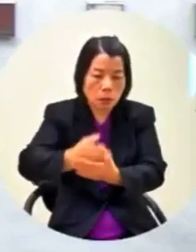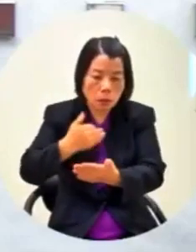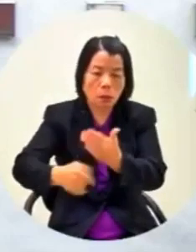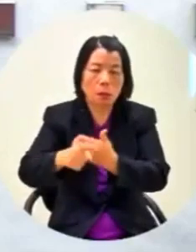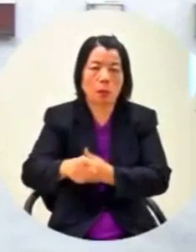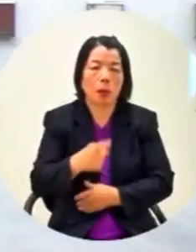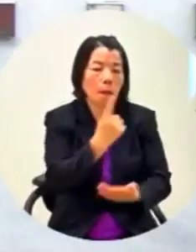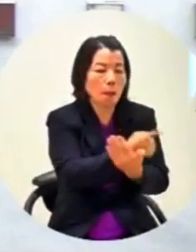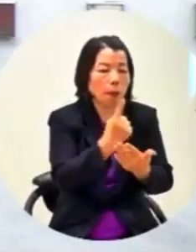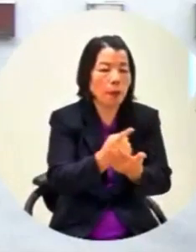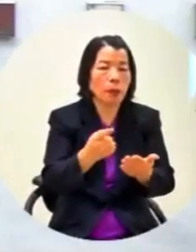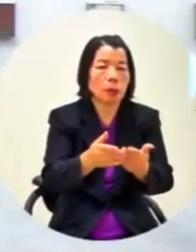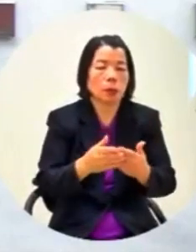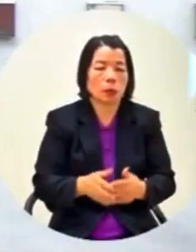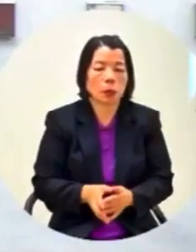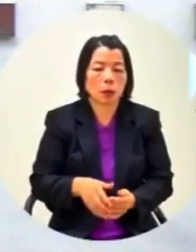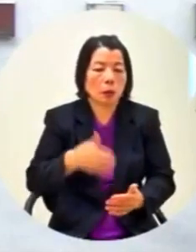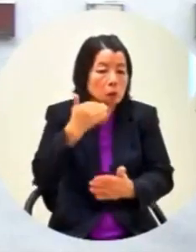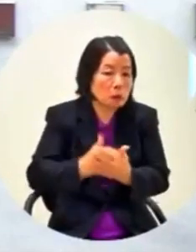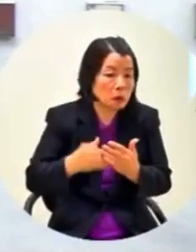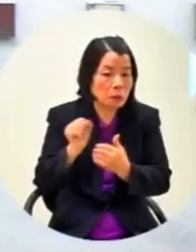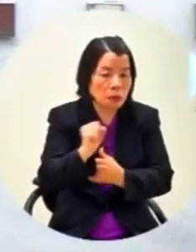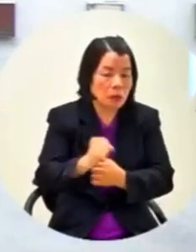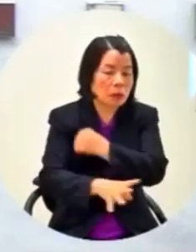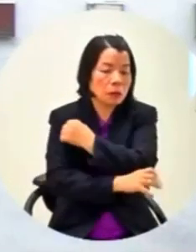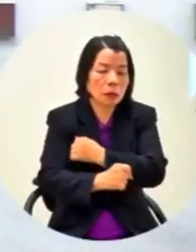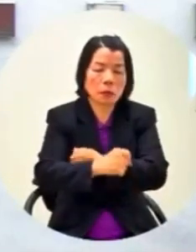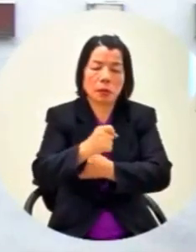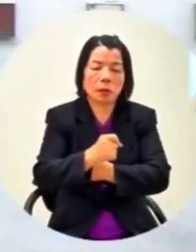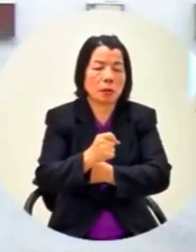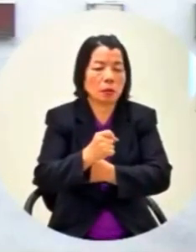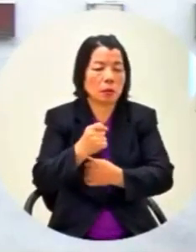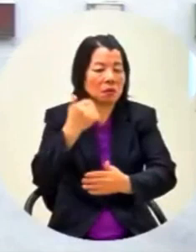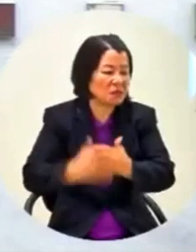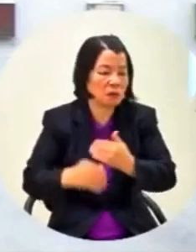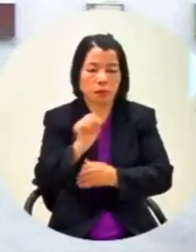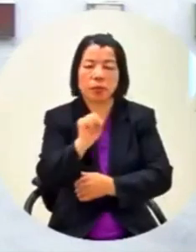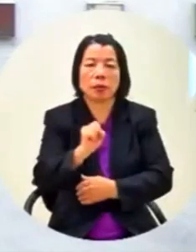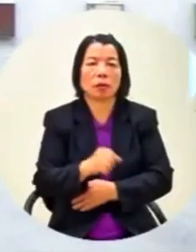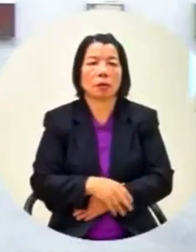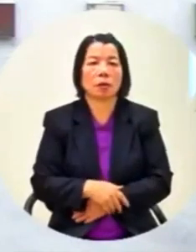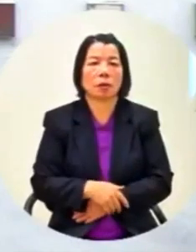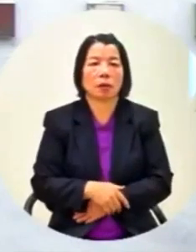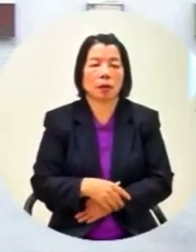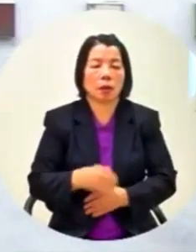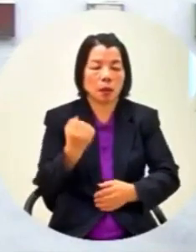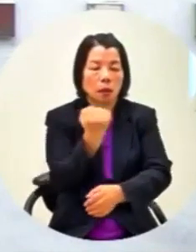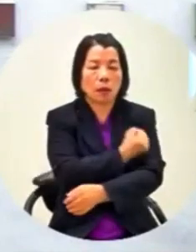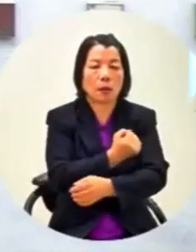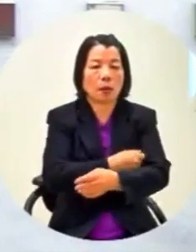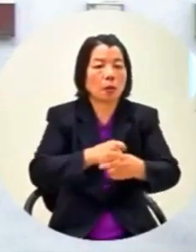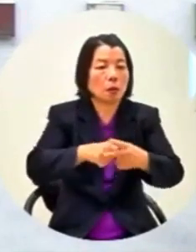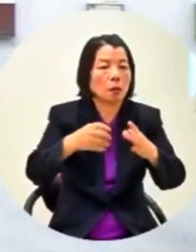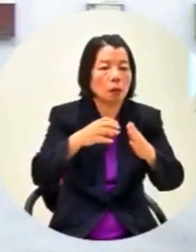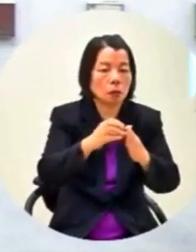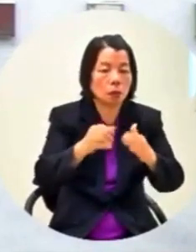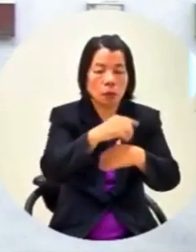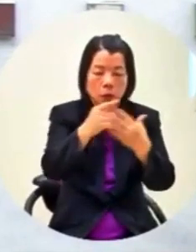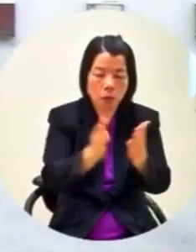资不得低于基本工资。市府劳工局会加强检视减班休息